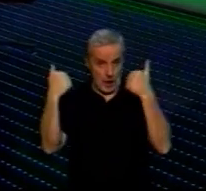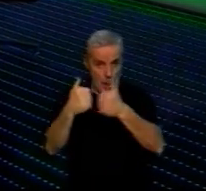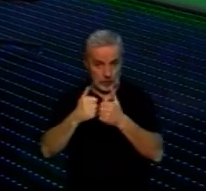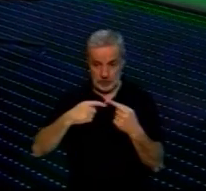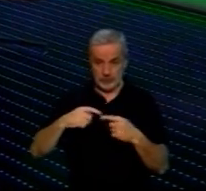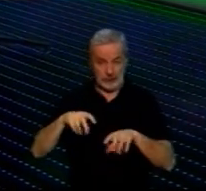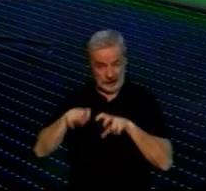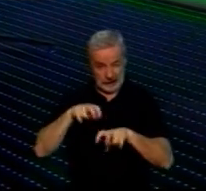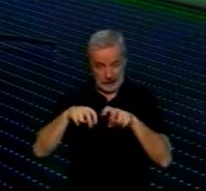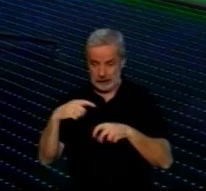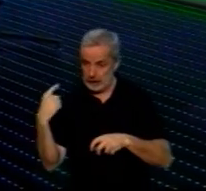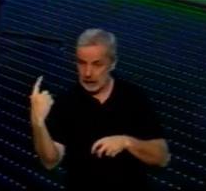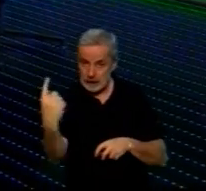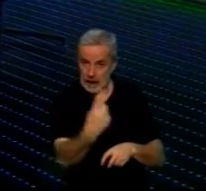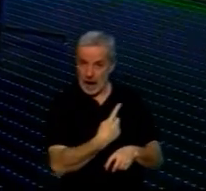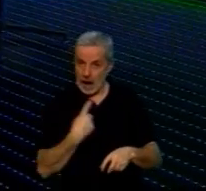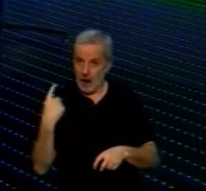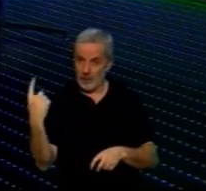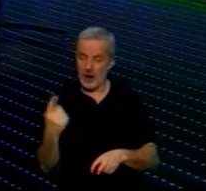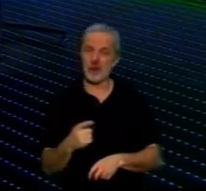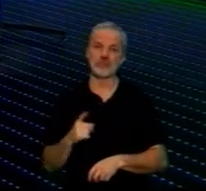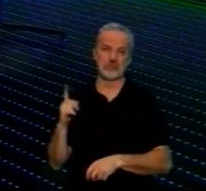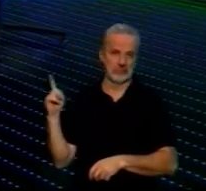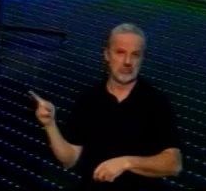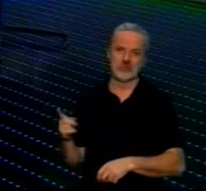top klasa mezi těmi dráhaři a